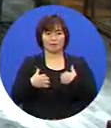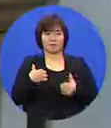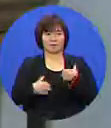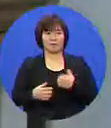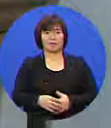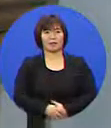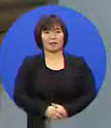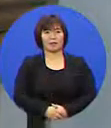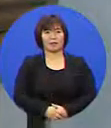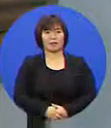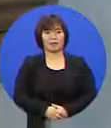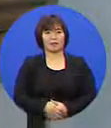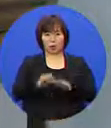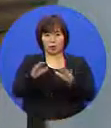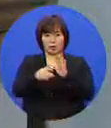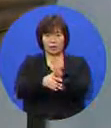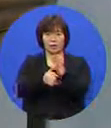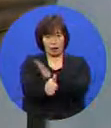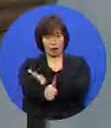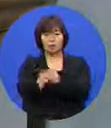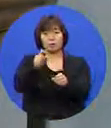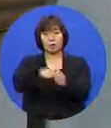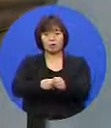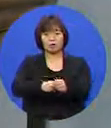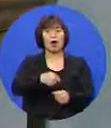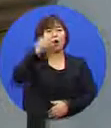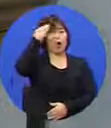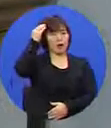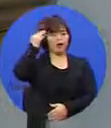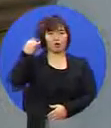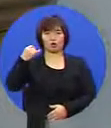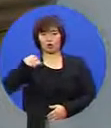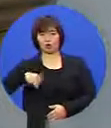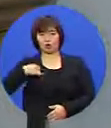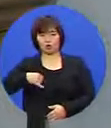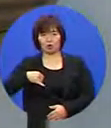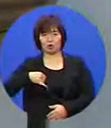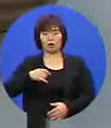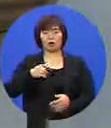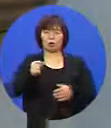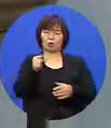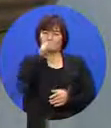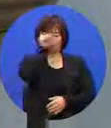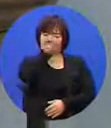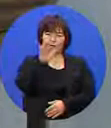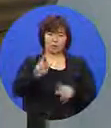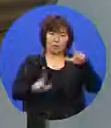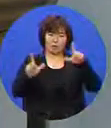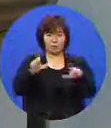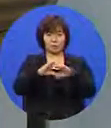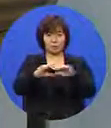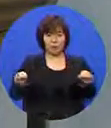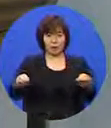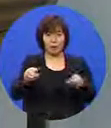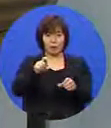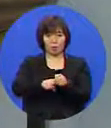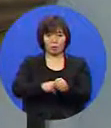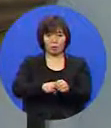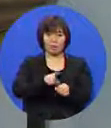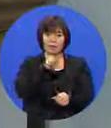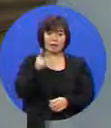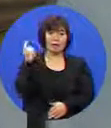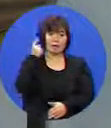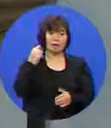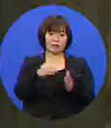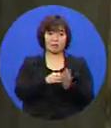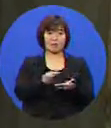반갑습니다. 네, 이번 방문의 목적이 한국과 중국의 그 소원해진 관계를 좀 풀어보자는 데 있다고 들었습니다.